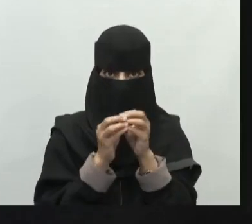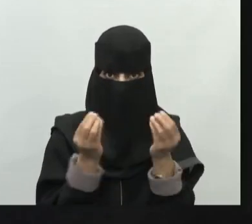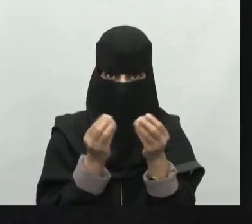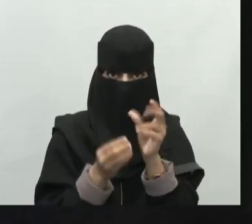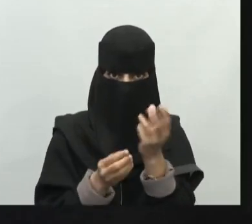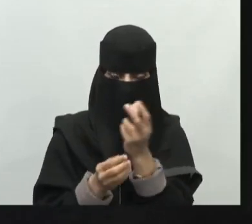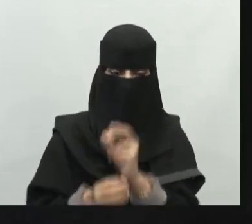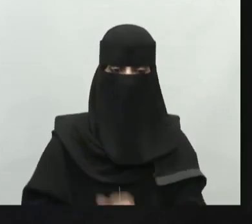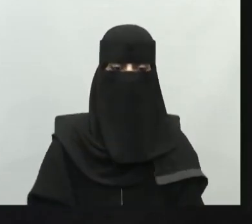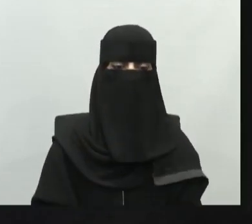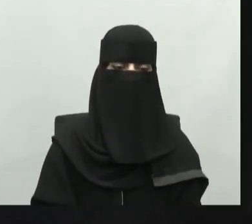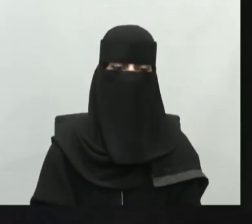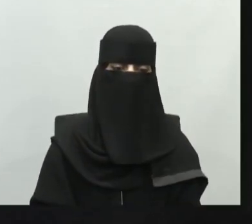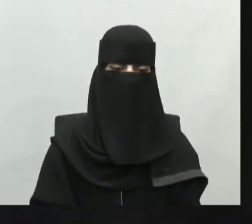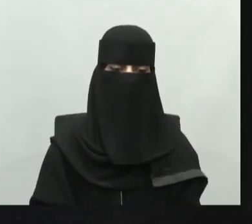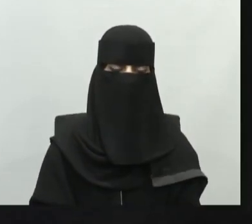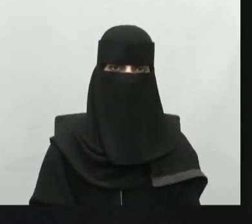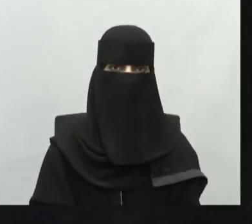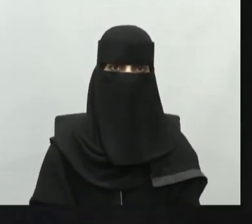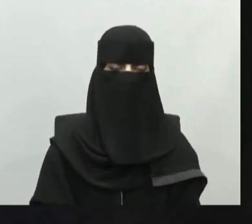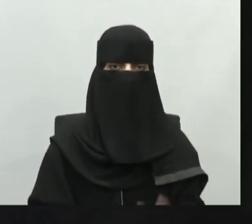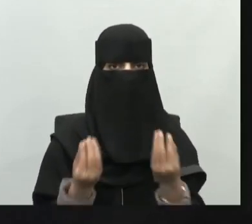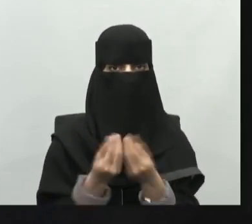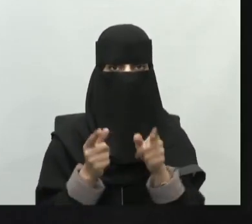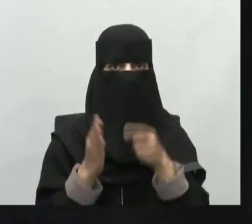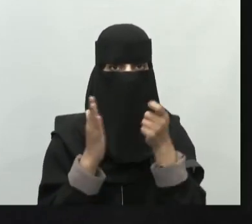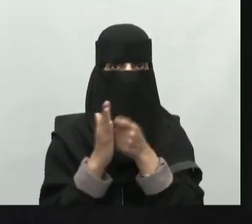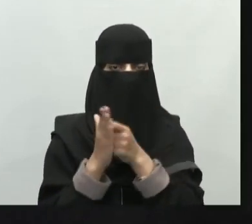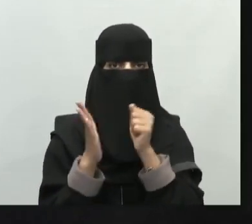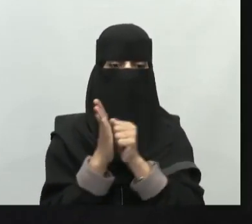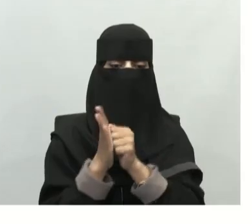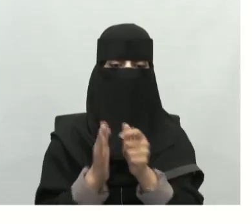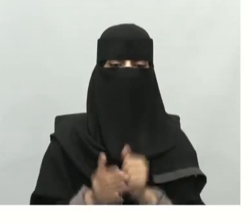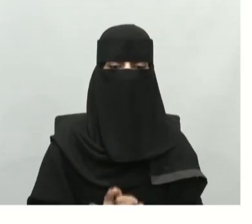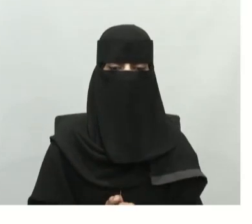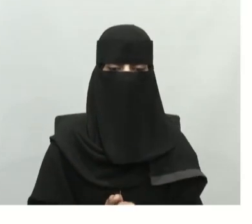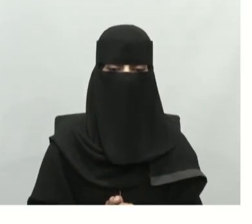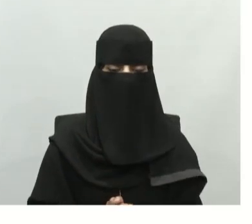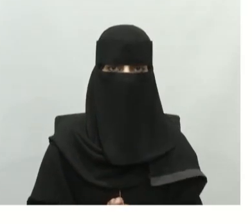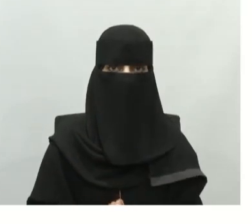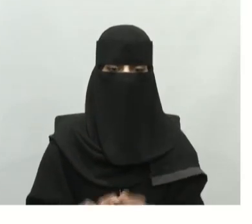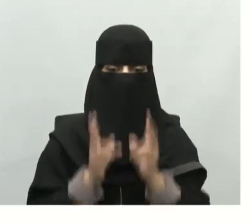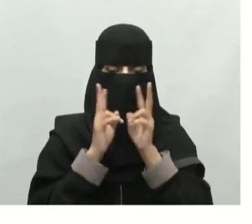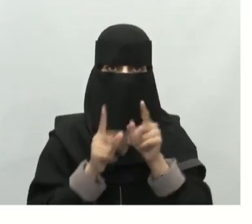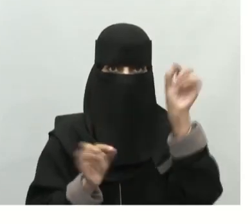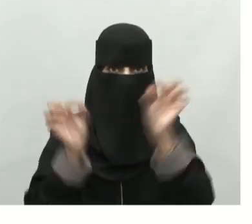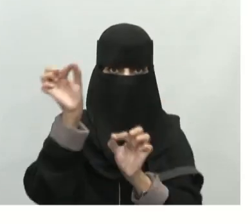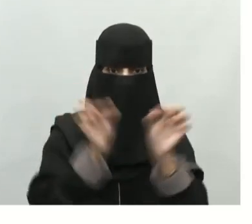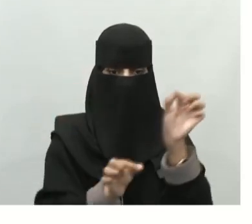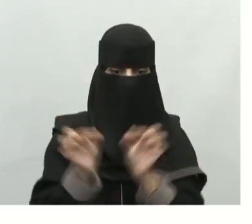قبل فقس البيض لدينا نشاط مزلي صل